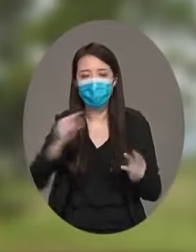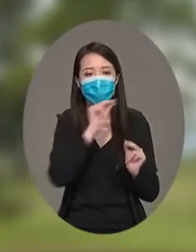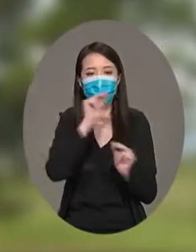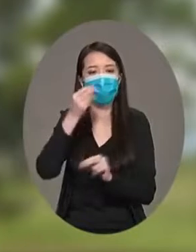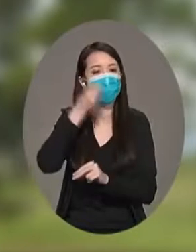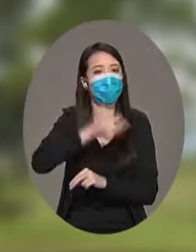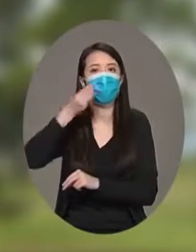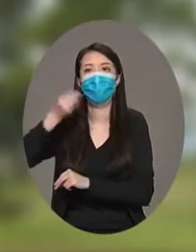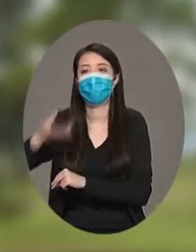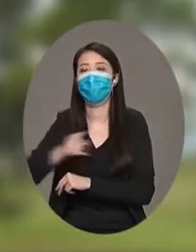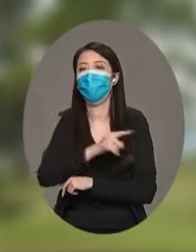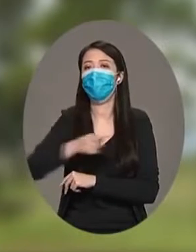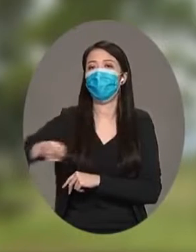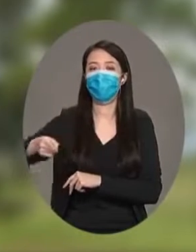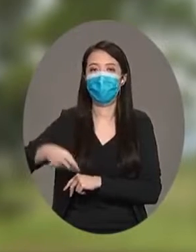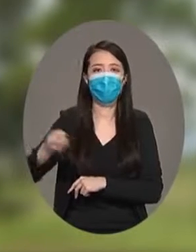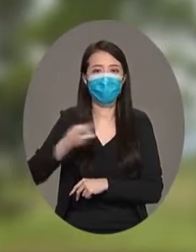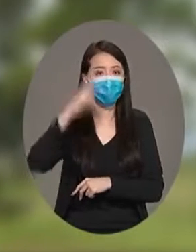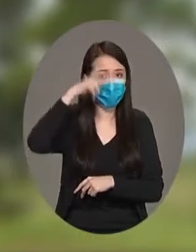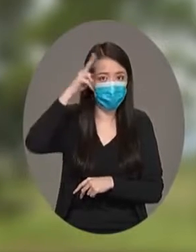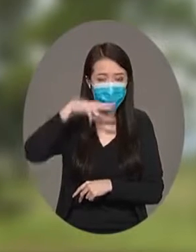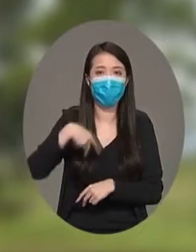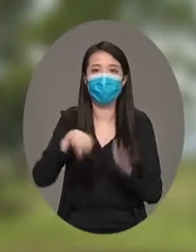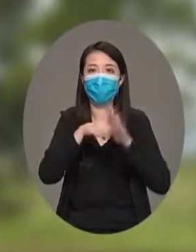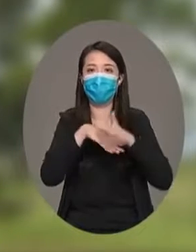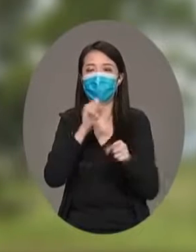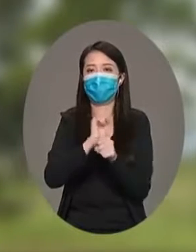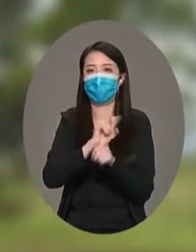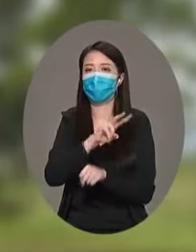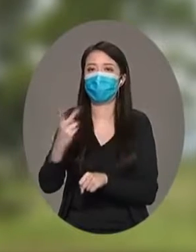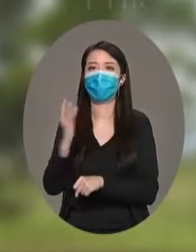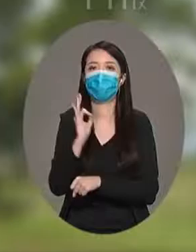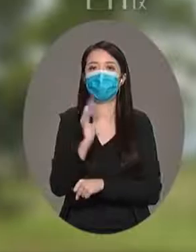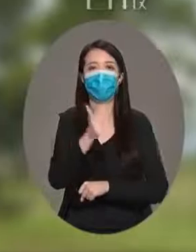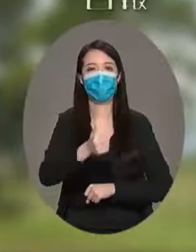排預訂檢疫房間，並將每日房間名額增加到300個。